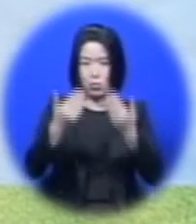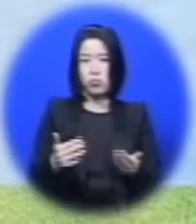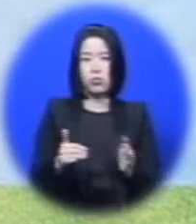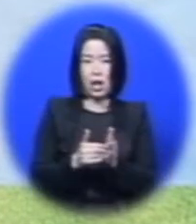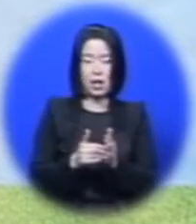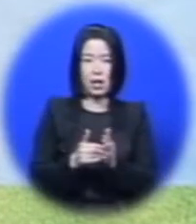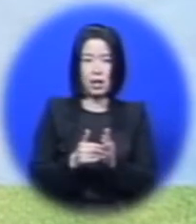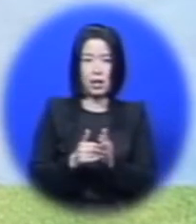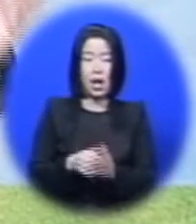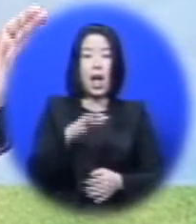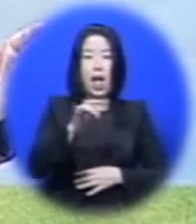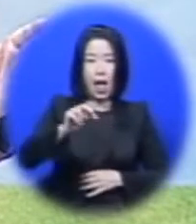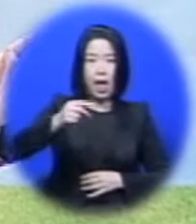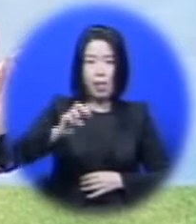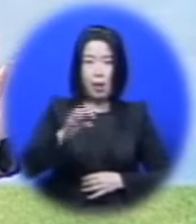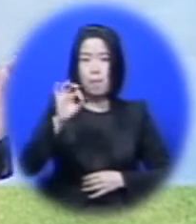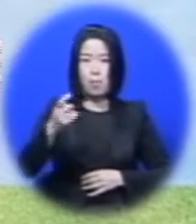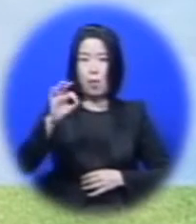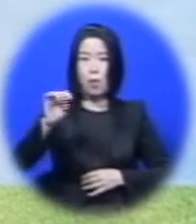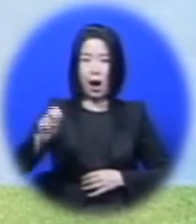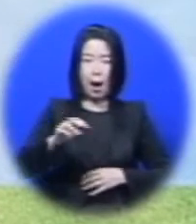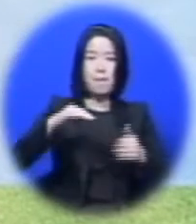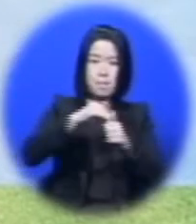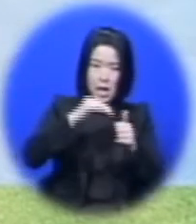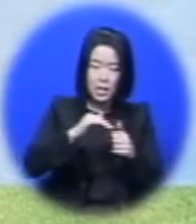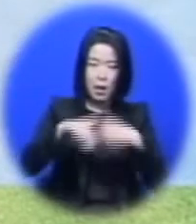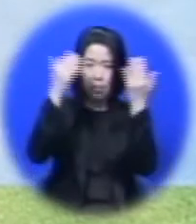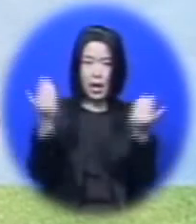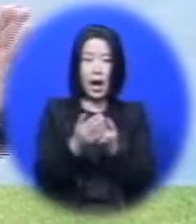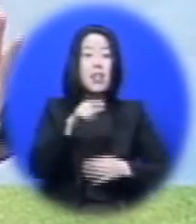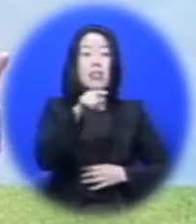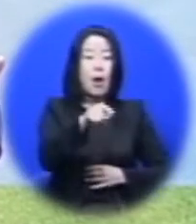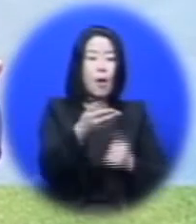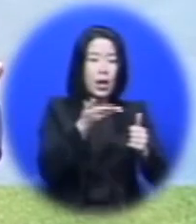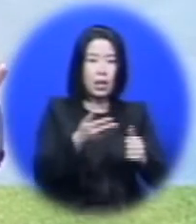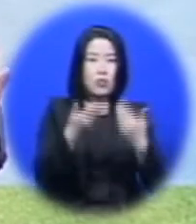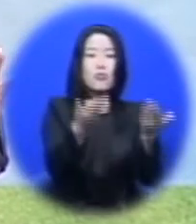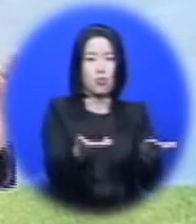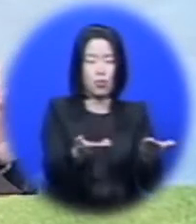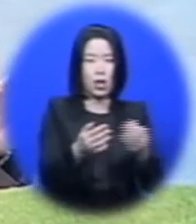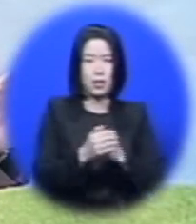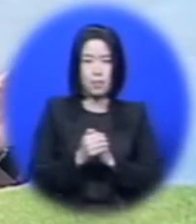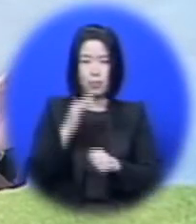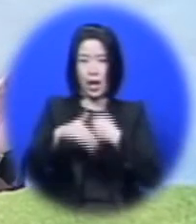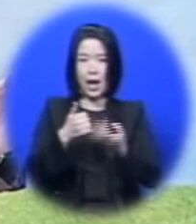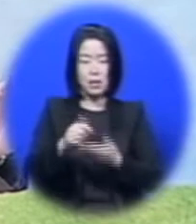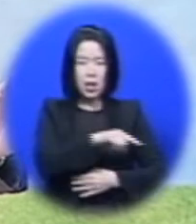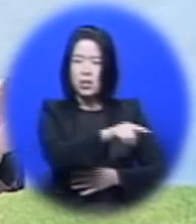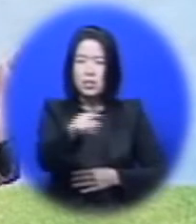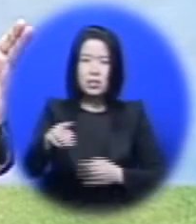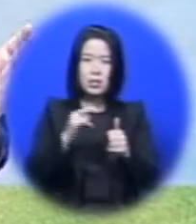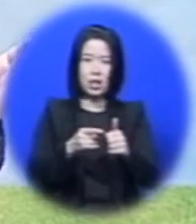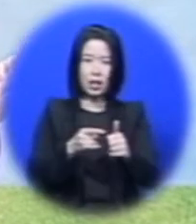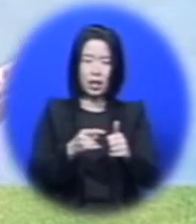주셨습니다. 에돔, 모압, 블레셋 다 너에게 다 주겠다. 하나님께서 그들에게